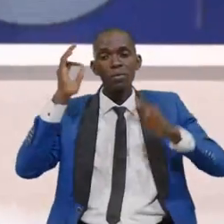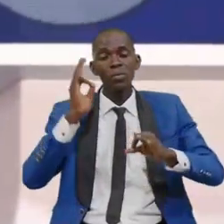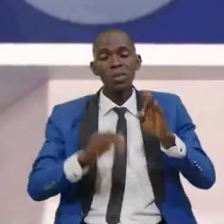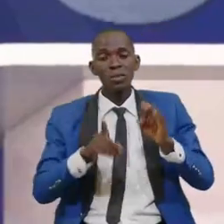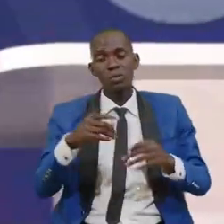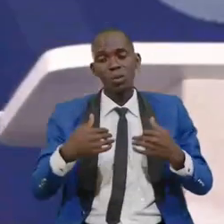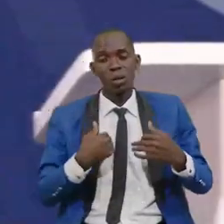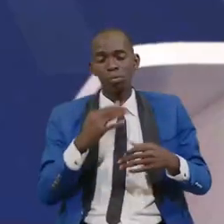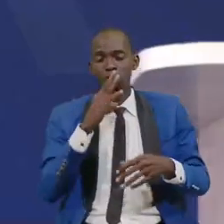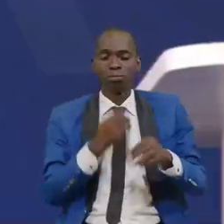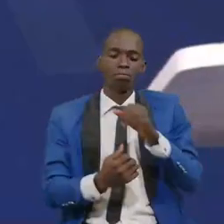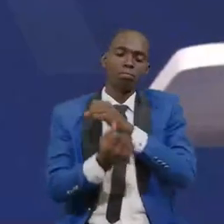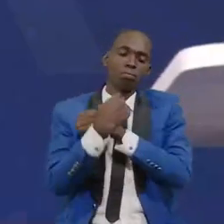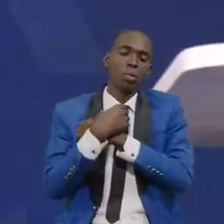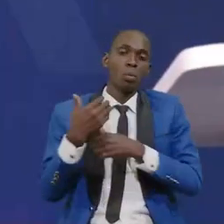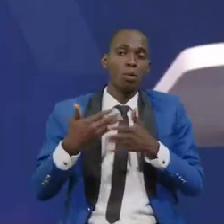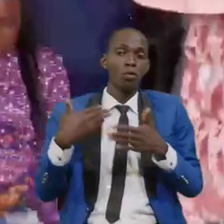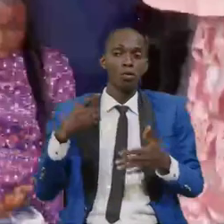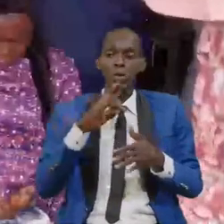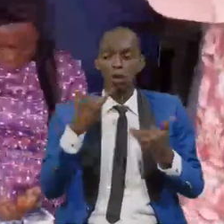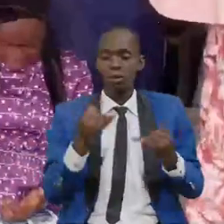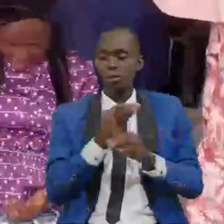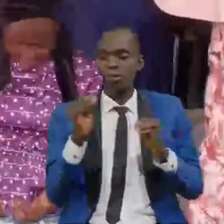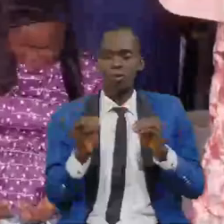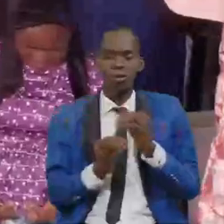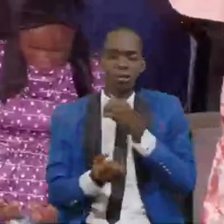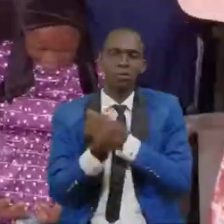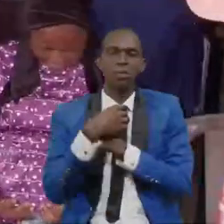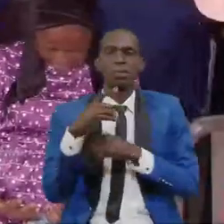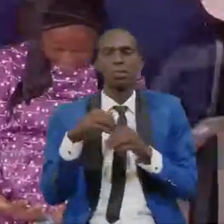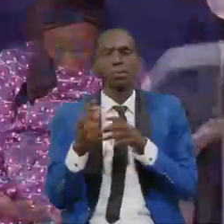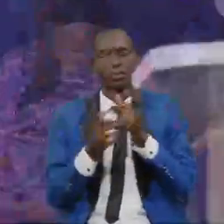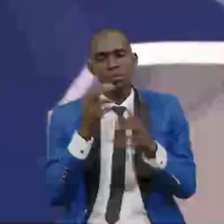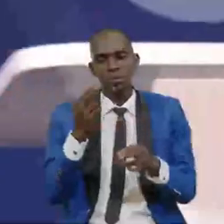Si tu étais vaincu avant, tu n'es plus vaincu.